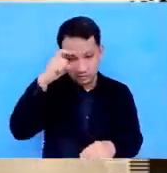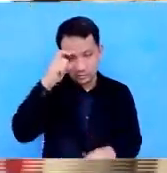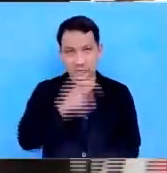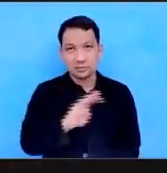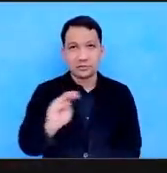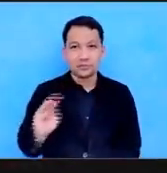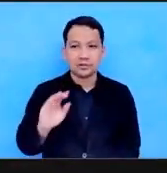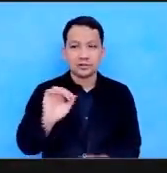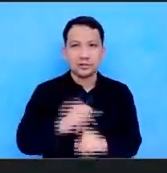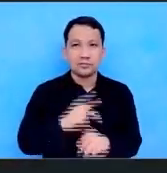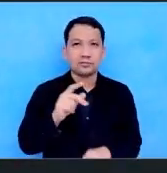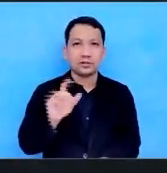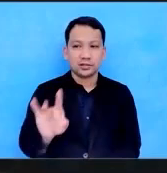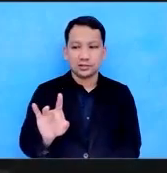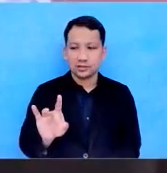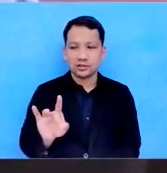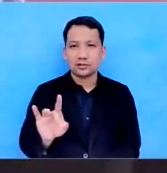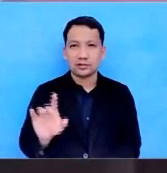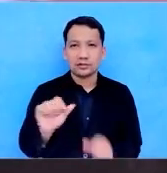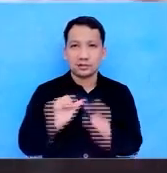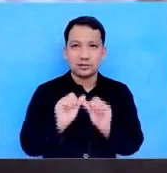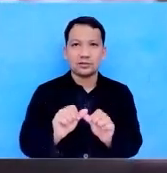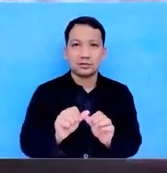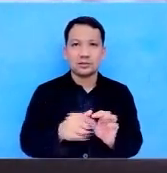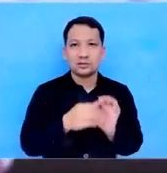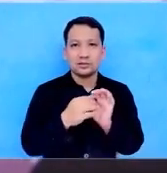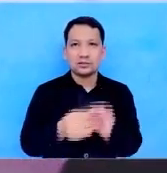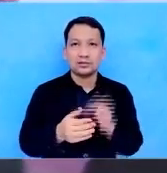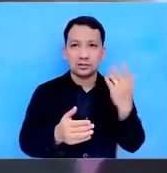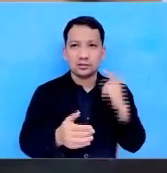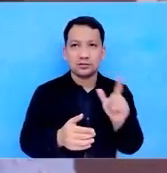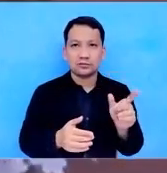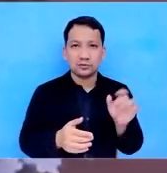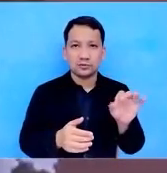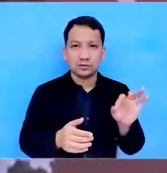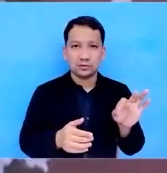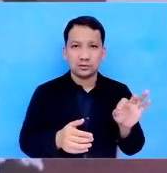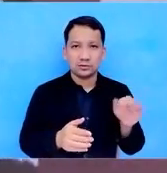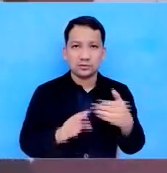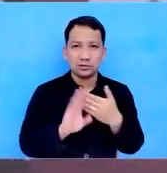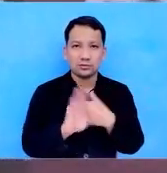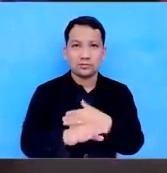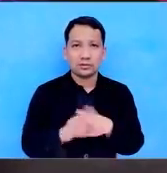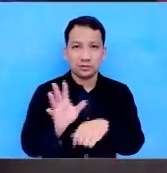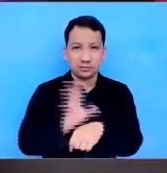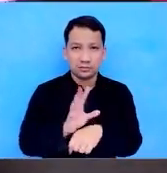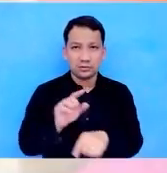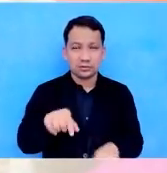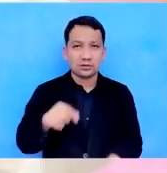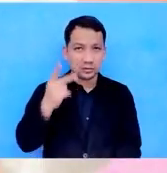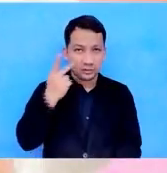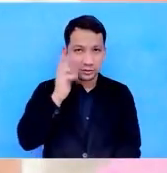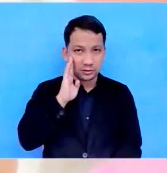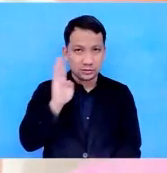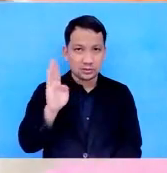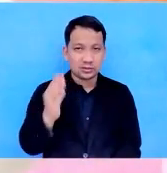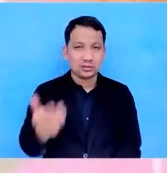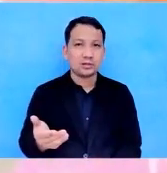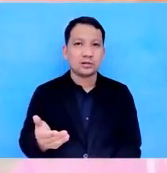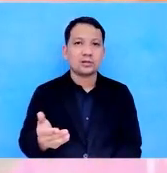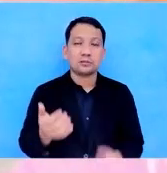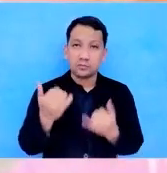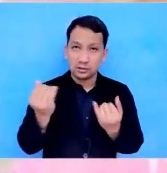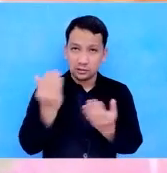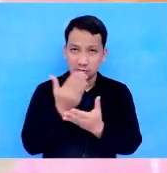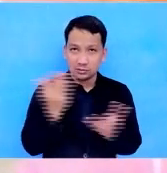8. Matapos naman ang kanyang box office hit noong 2019, balik pelikula na si Catherine Bernardo. At this time,